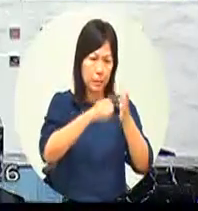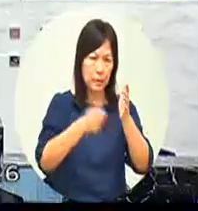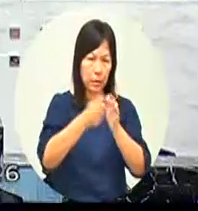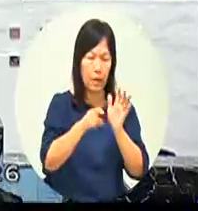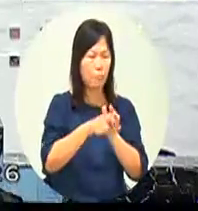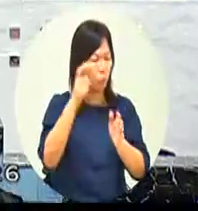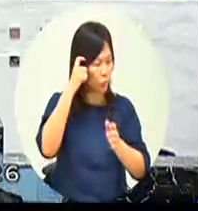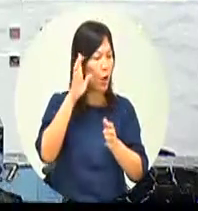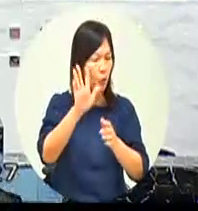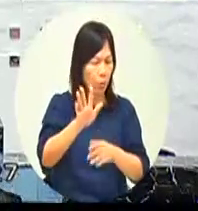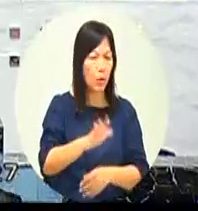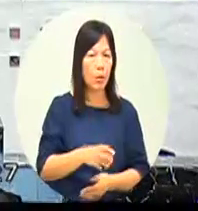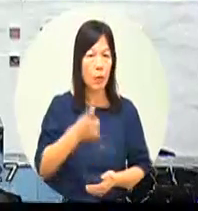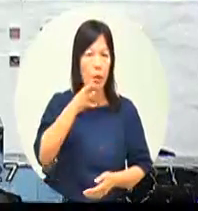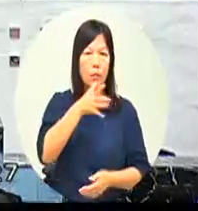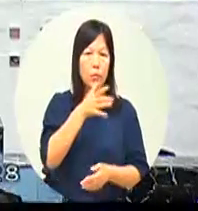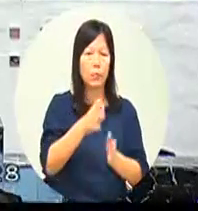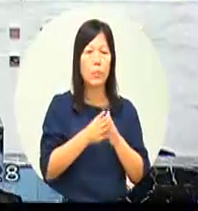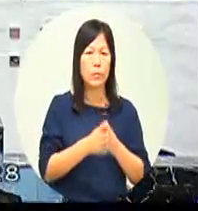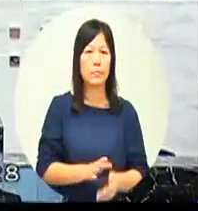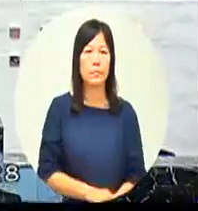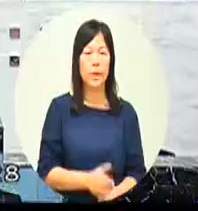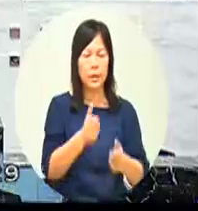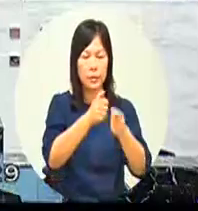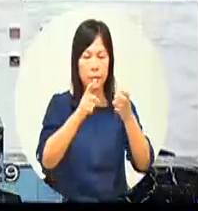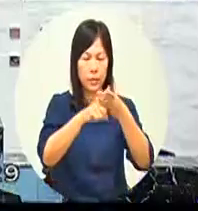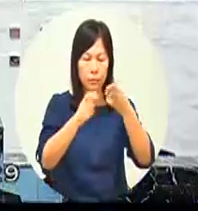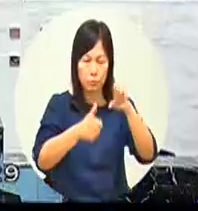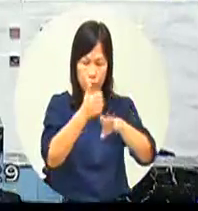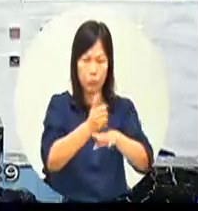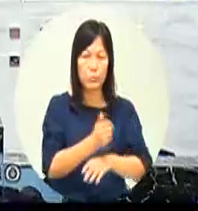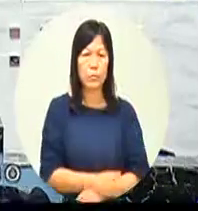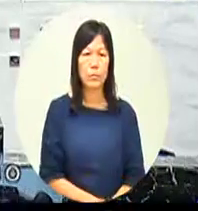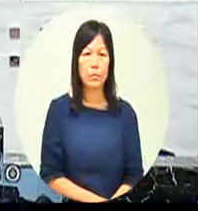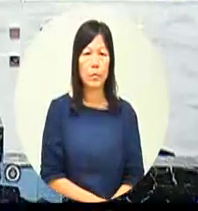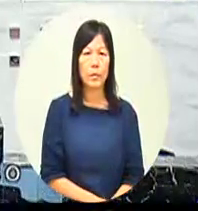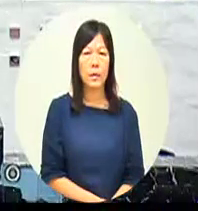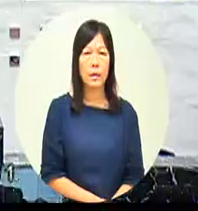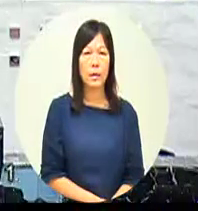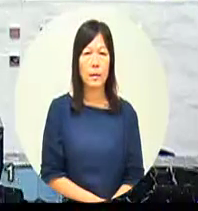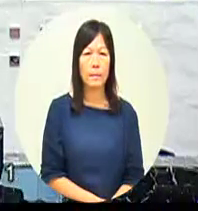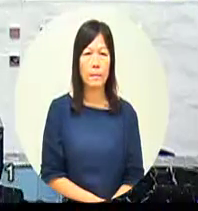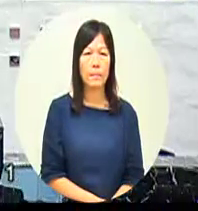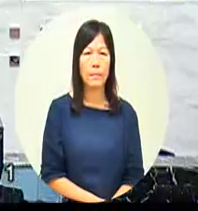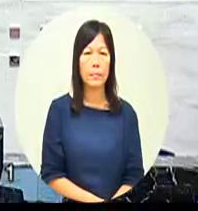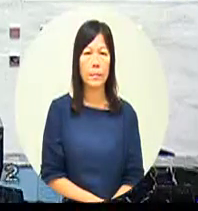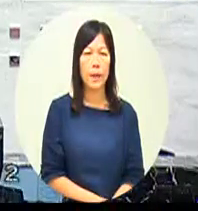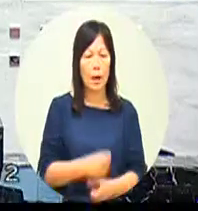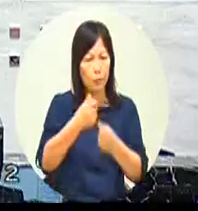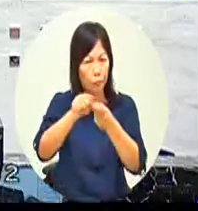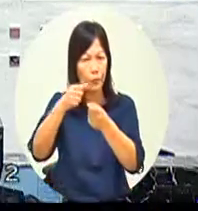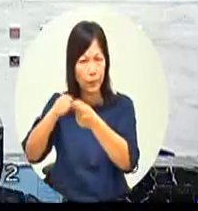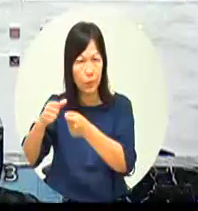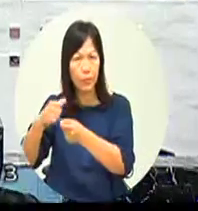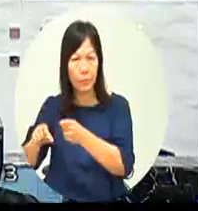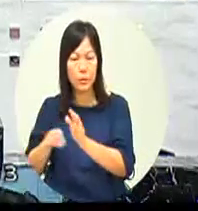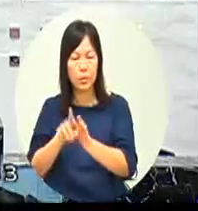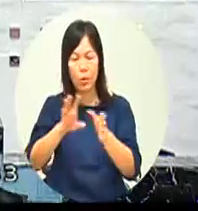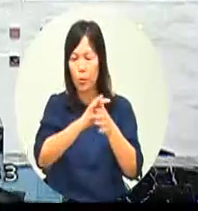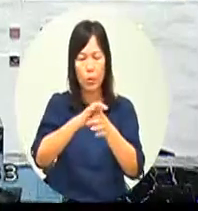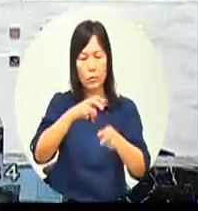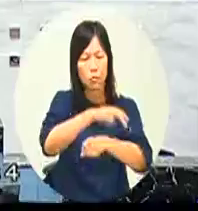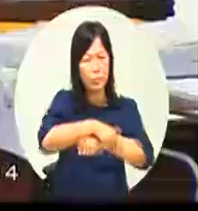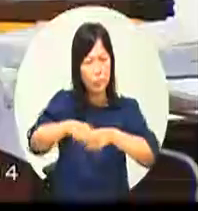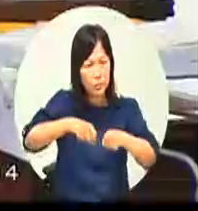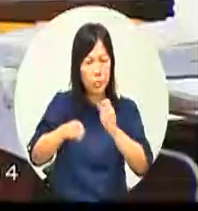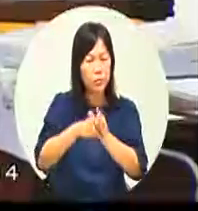请发言。 好，谢谢主席。我有 五分钟、 相关这个案子我被请告我